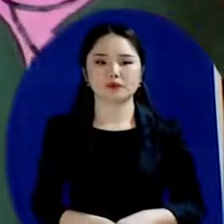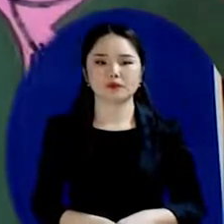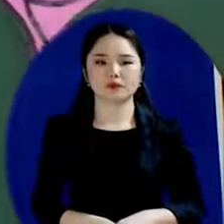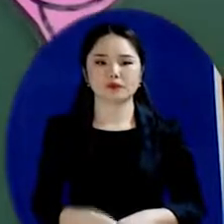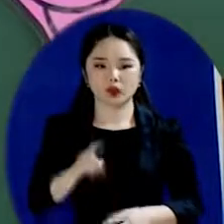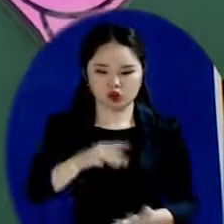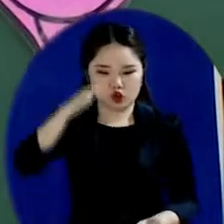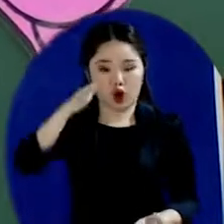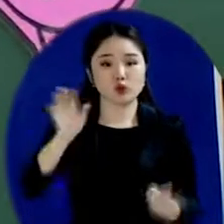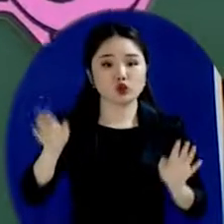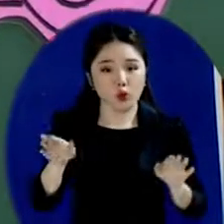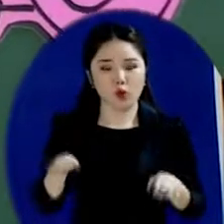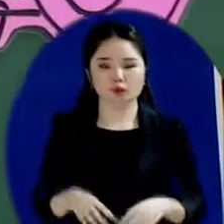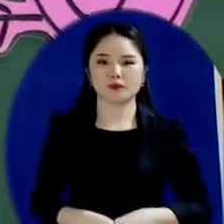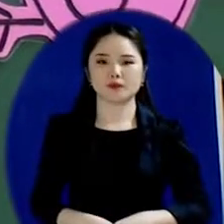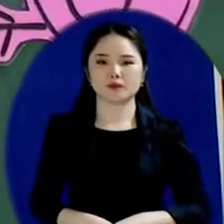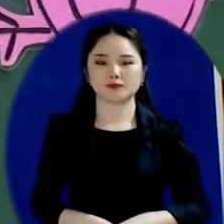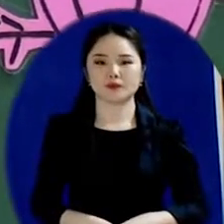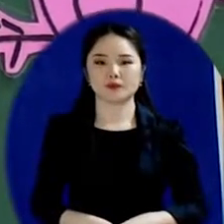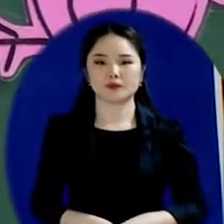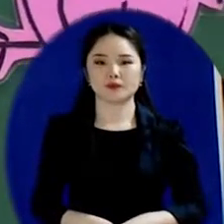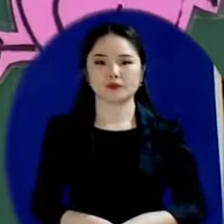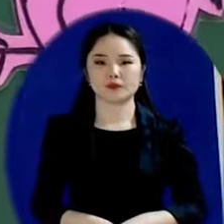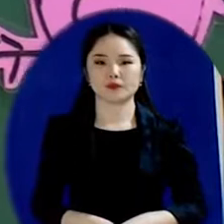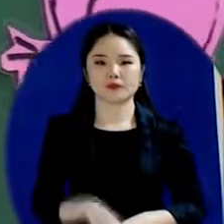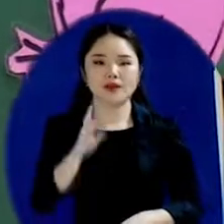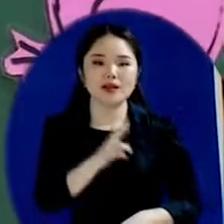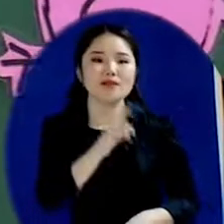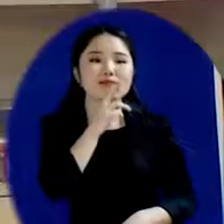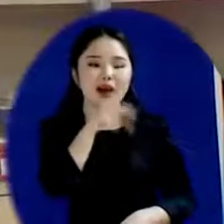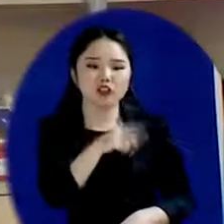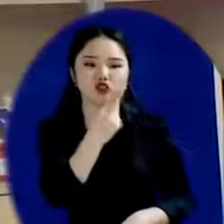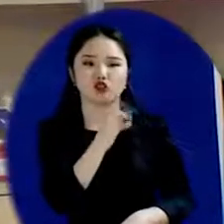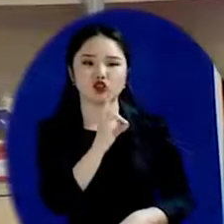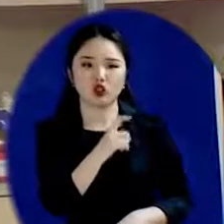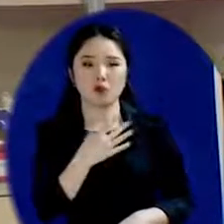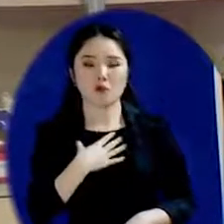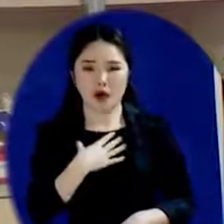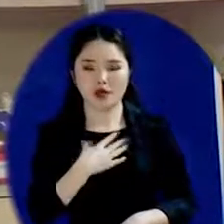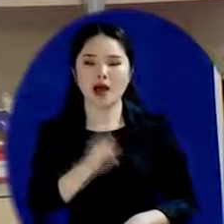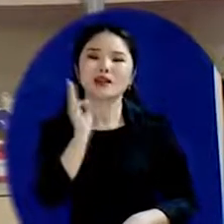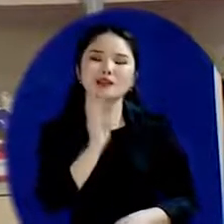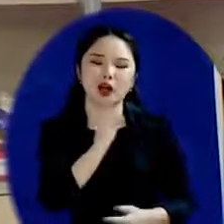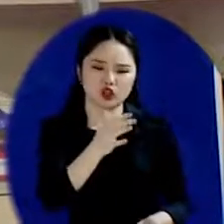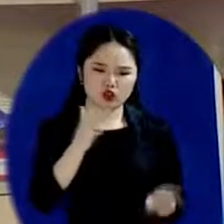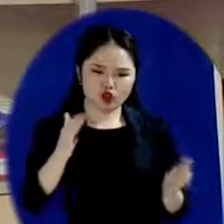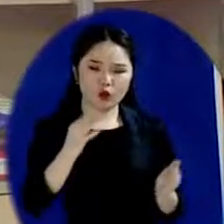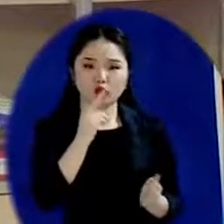Энэ том шувуу байна. Мөн ягаангийн цох байна. Шар том цох